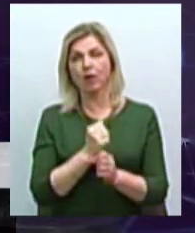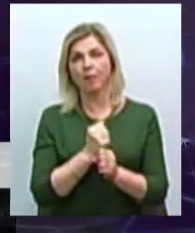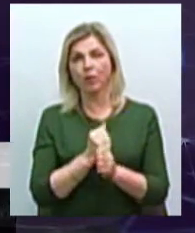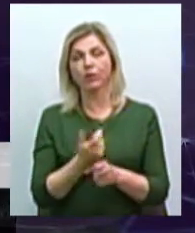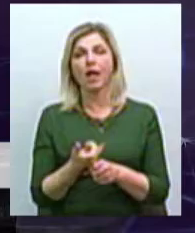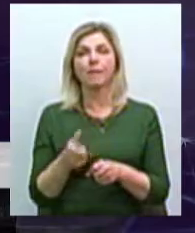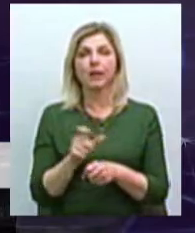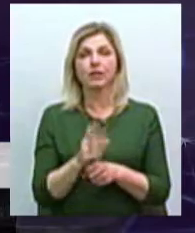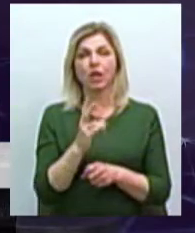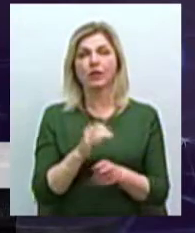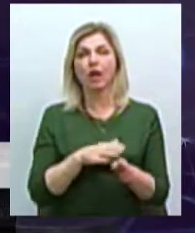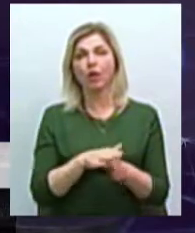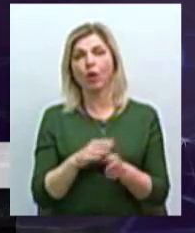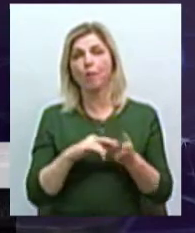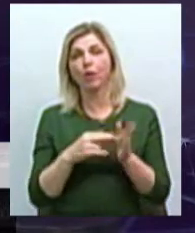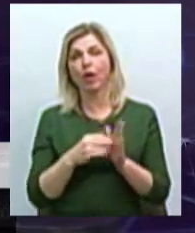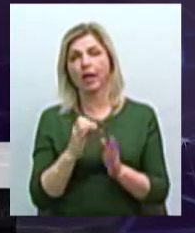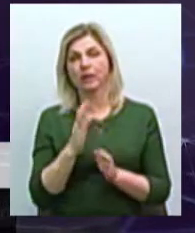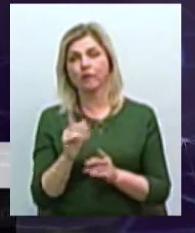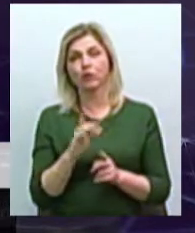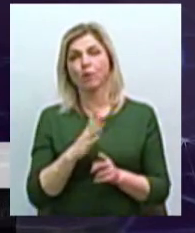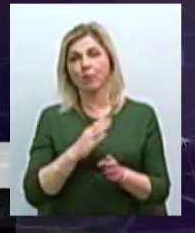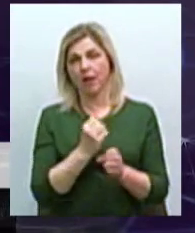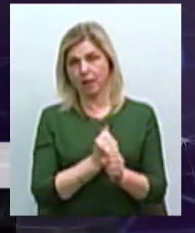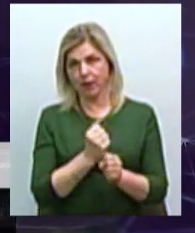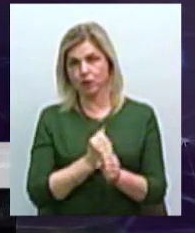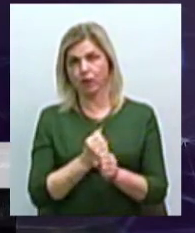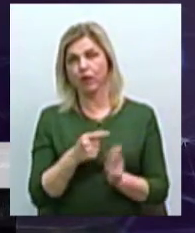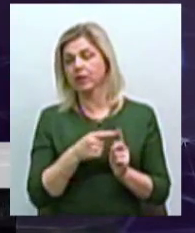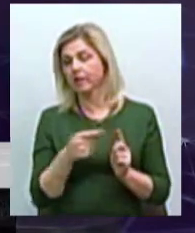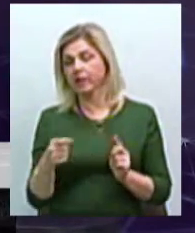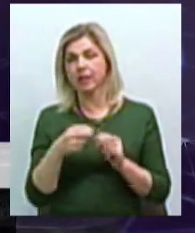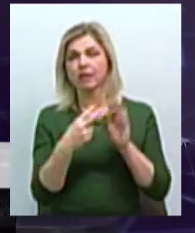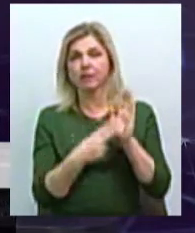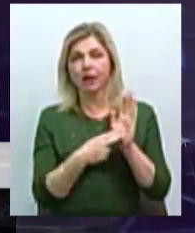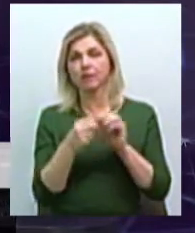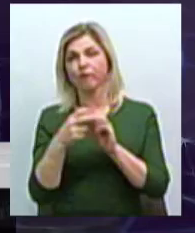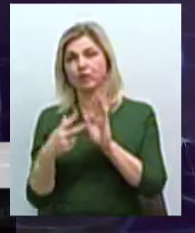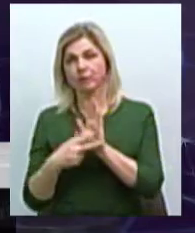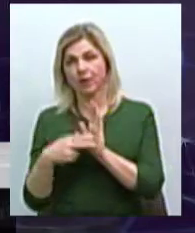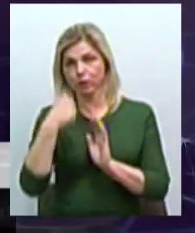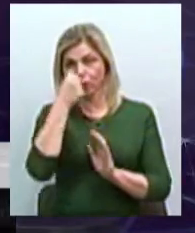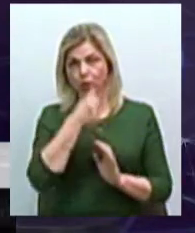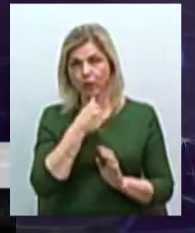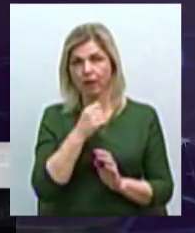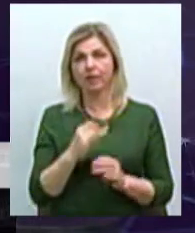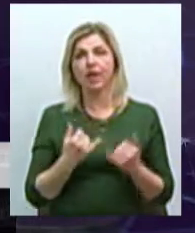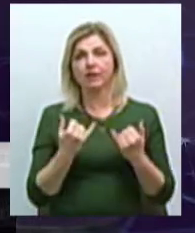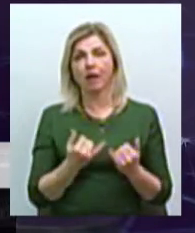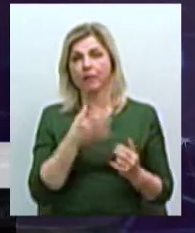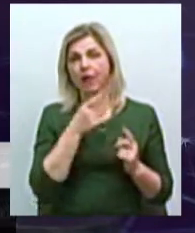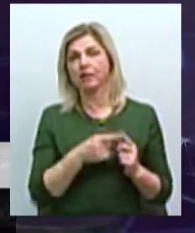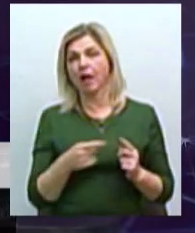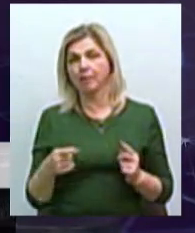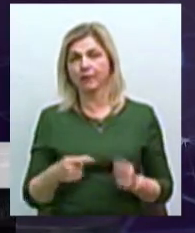на реалізації проєктів, які були напрацьовані протягом 2017-2018 років. І на даному етапі у